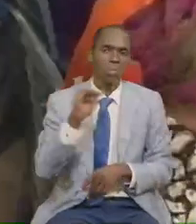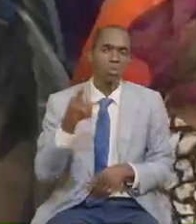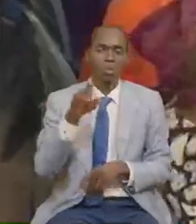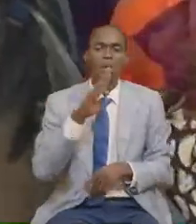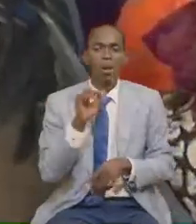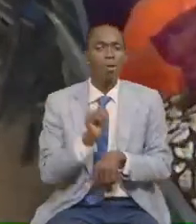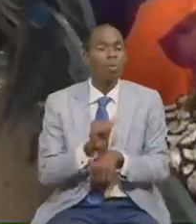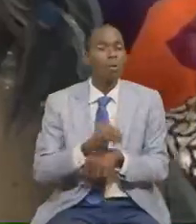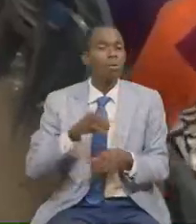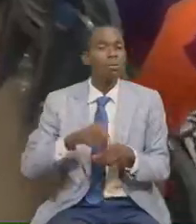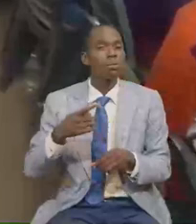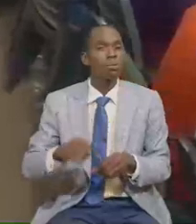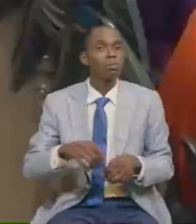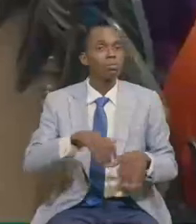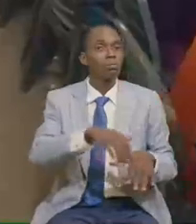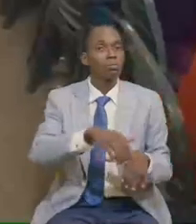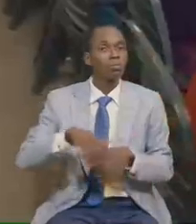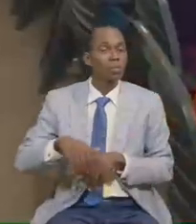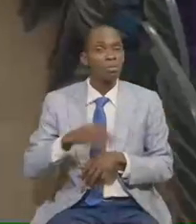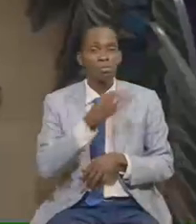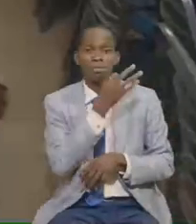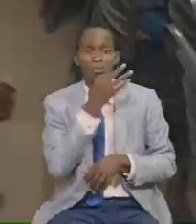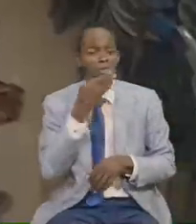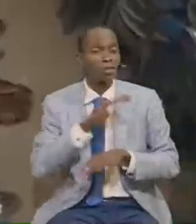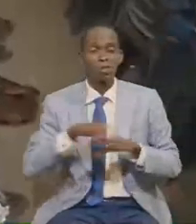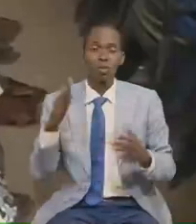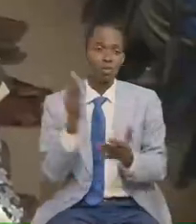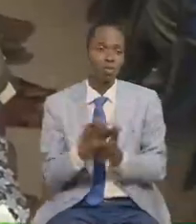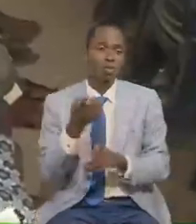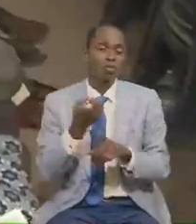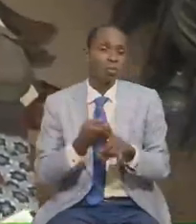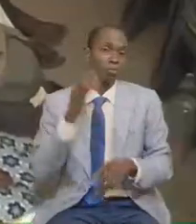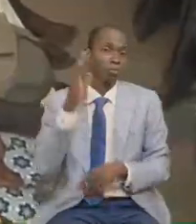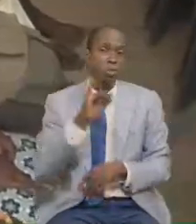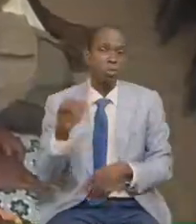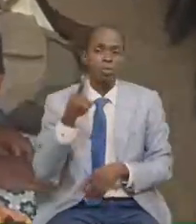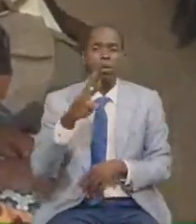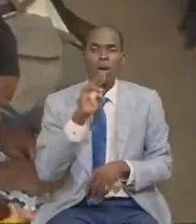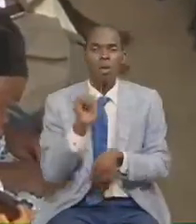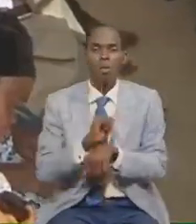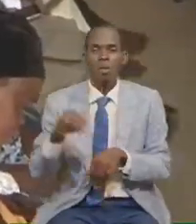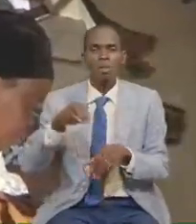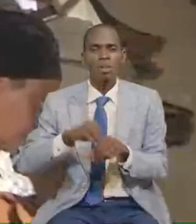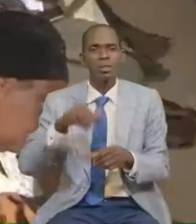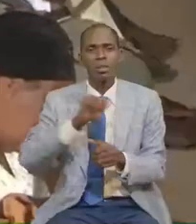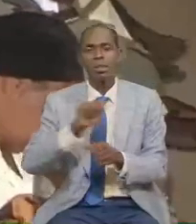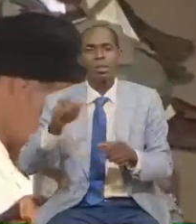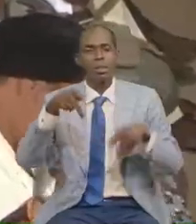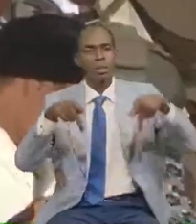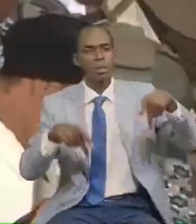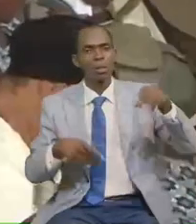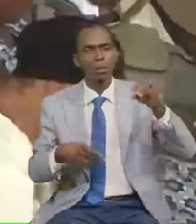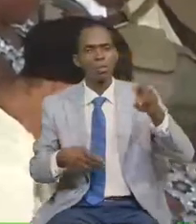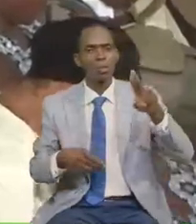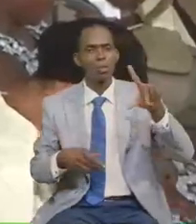t'empêche pas de prêcher. Le fait que tu travailles dans une poterie ne t'empêche pas de prêcher.